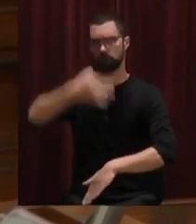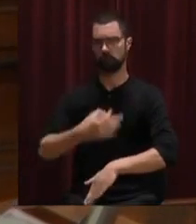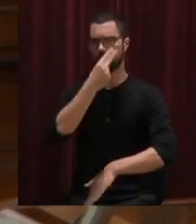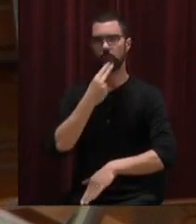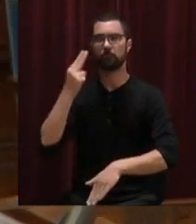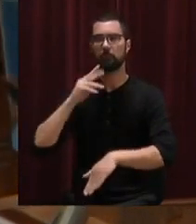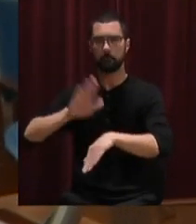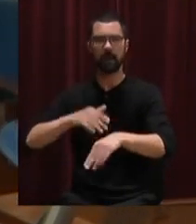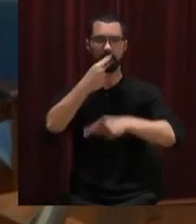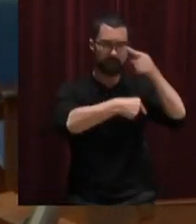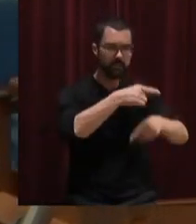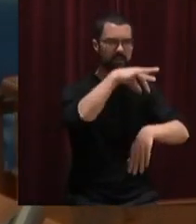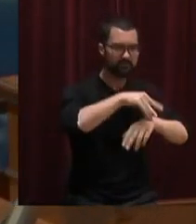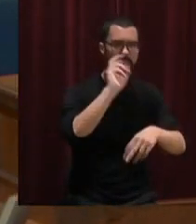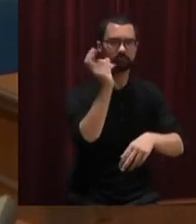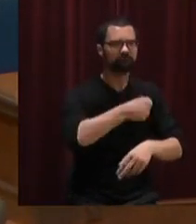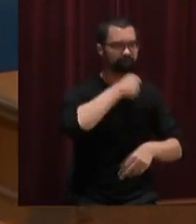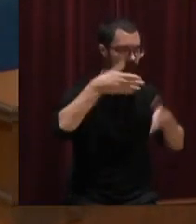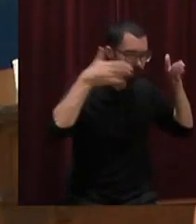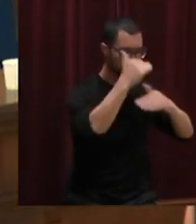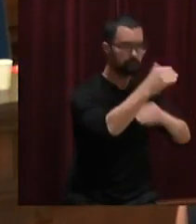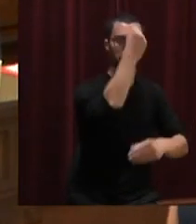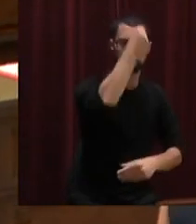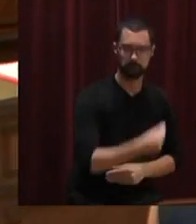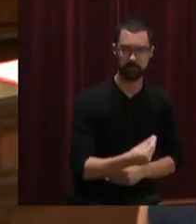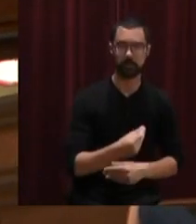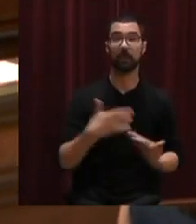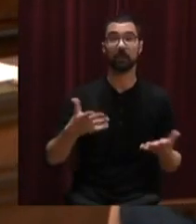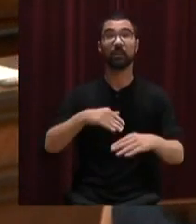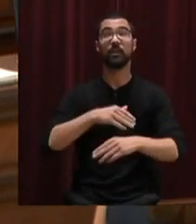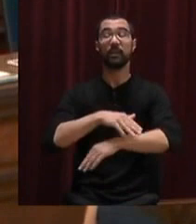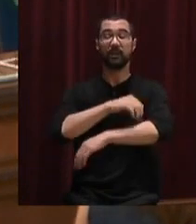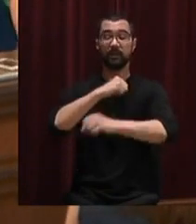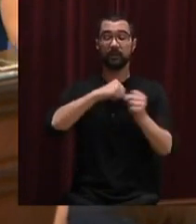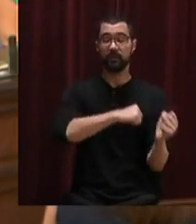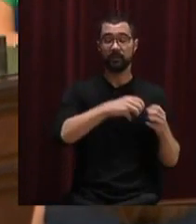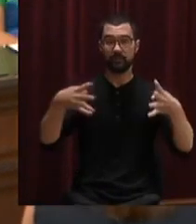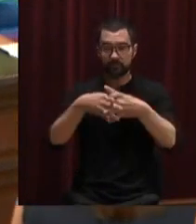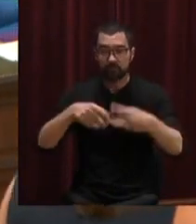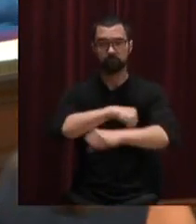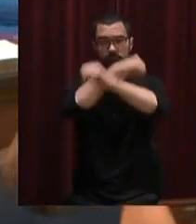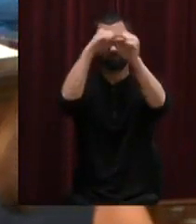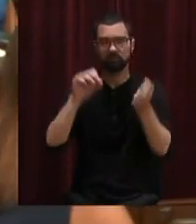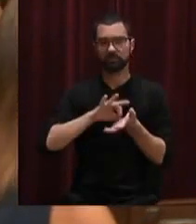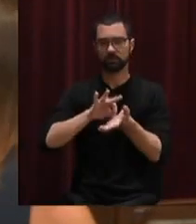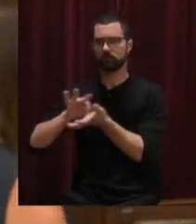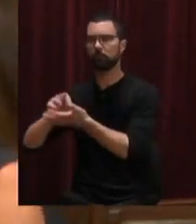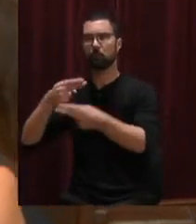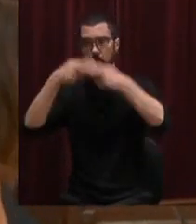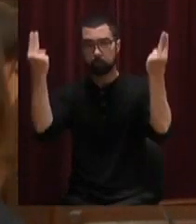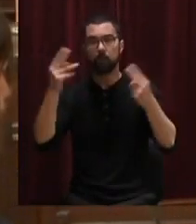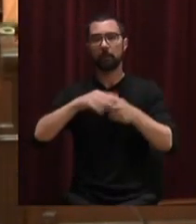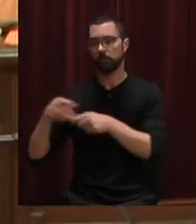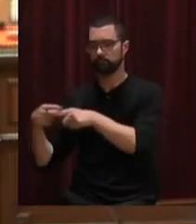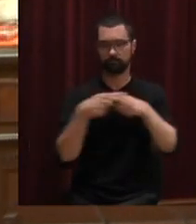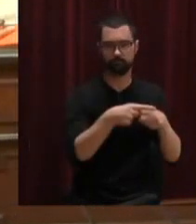els seus familiars, amb infraestructures i serveis públics que donaran a les famílies el suport que necessiten per poder conciliar.